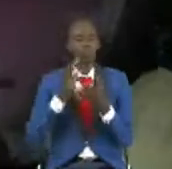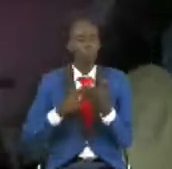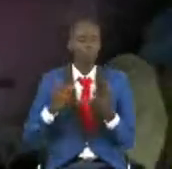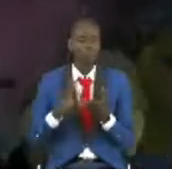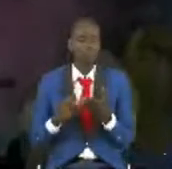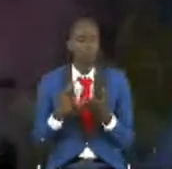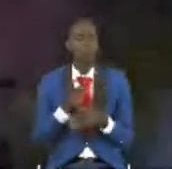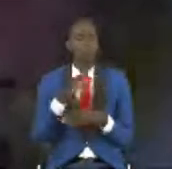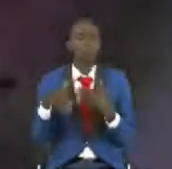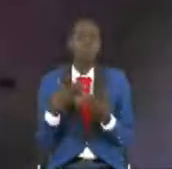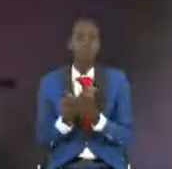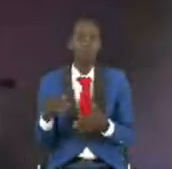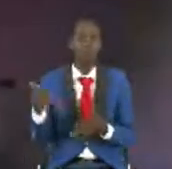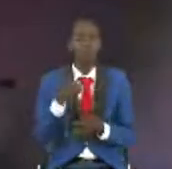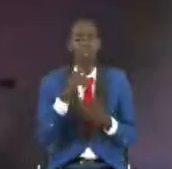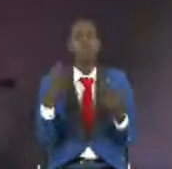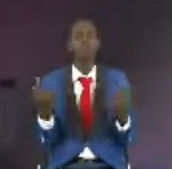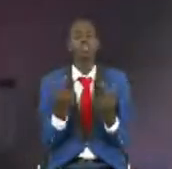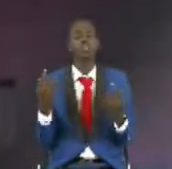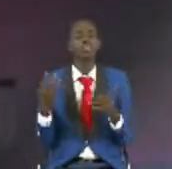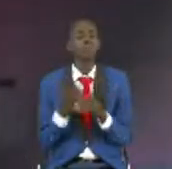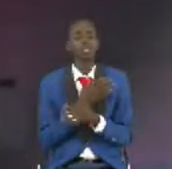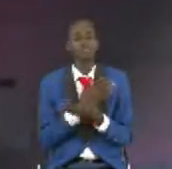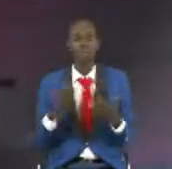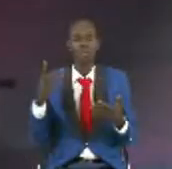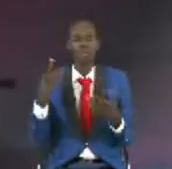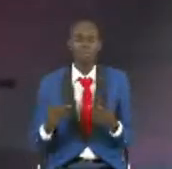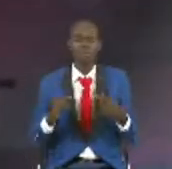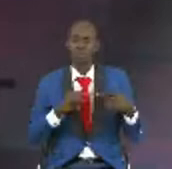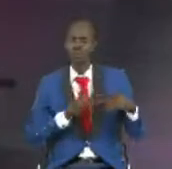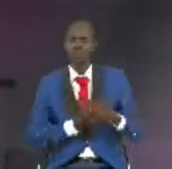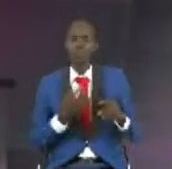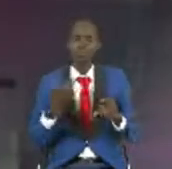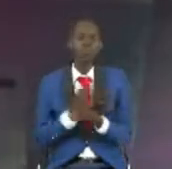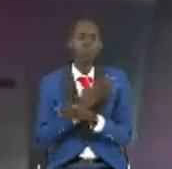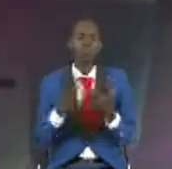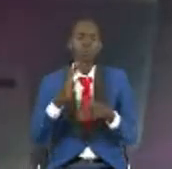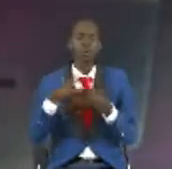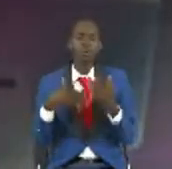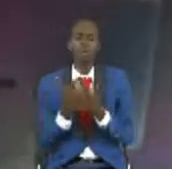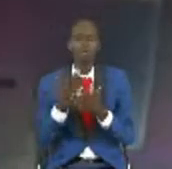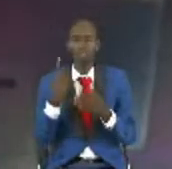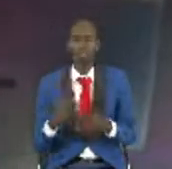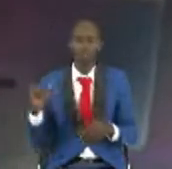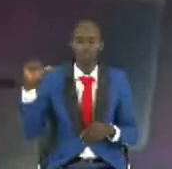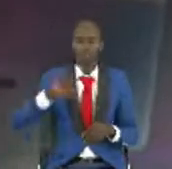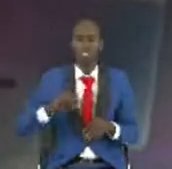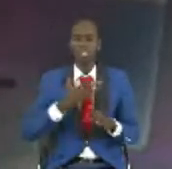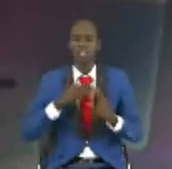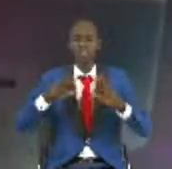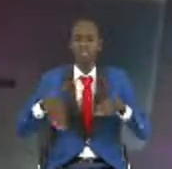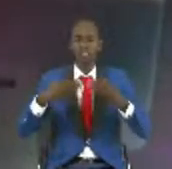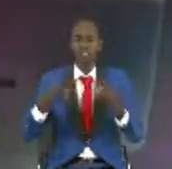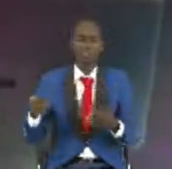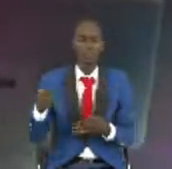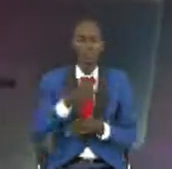Pardonne tous leurs péchés. Ôte la culpabilité, ôte la condamnation, et donne-leur le salut